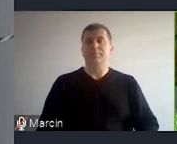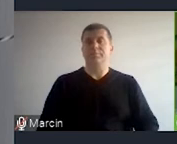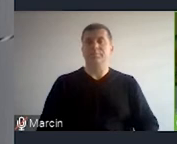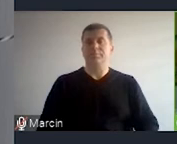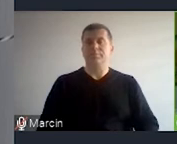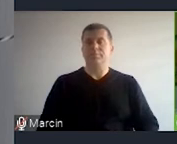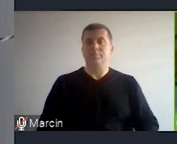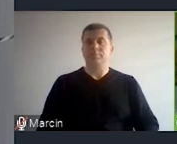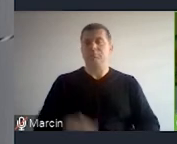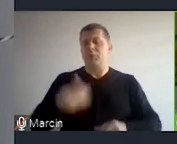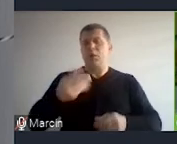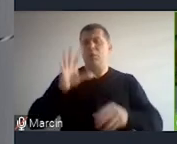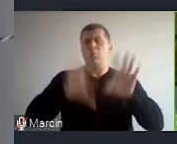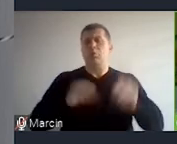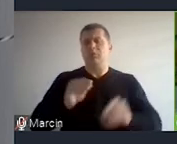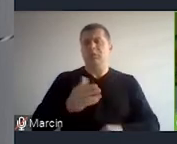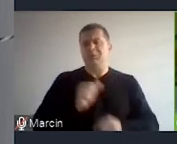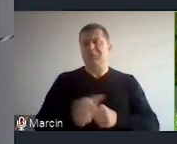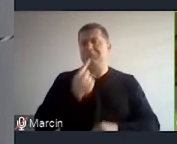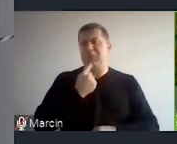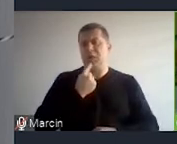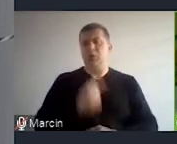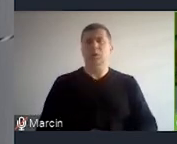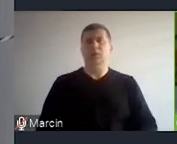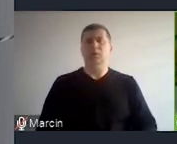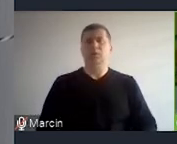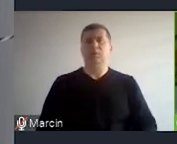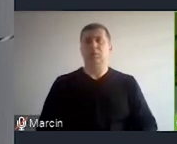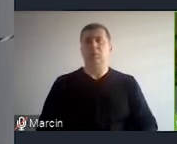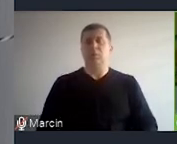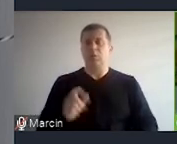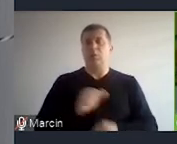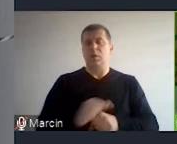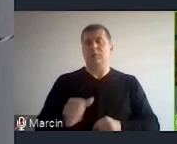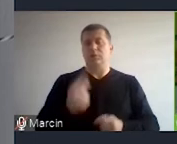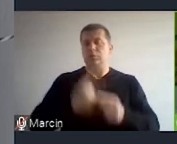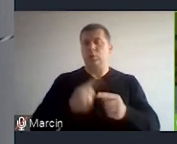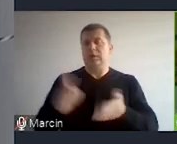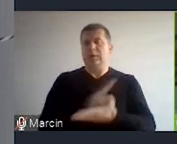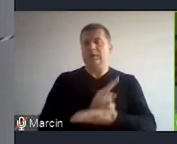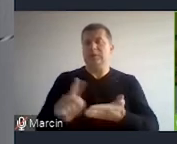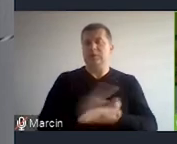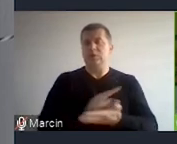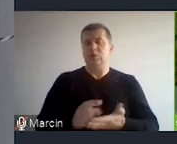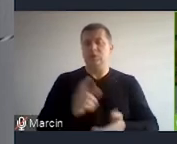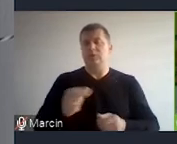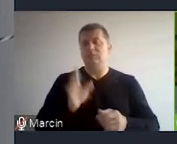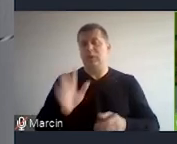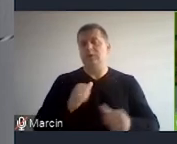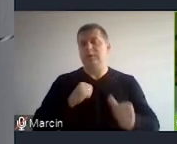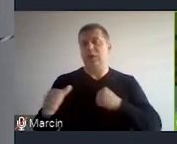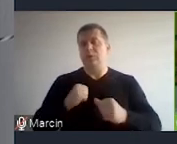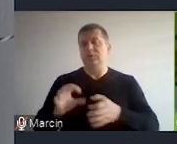bo budżety mają małe. W związku z tym to jest pewne ryzyko związane z zarządzaniem